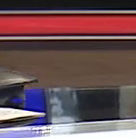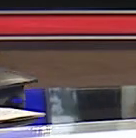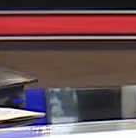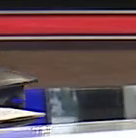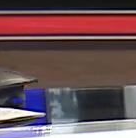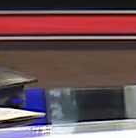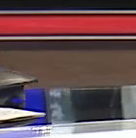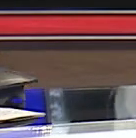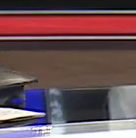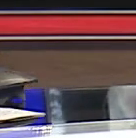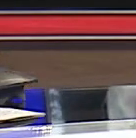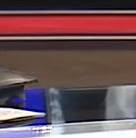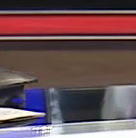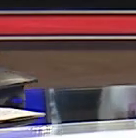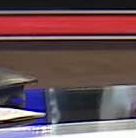מה